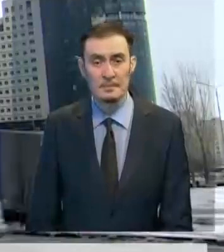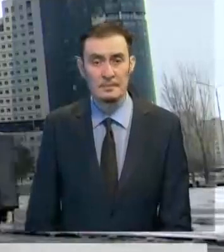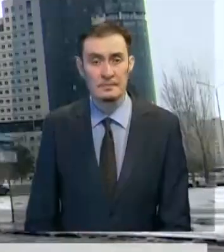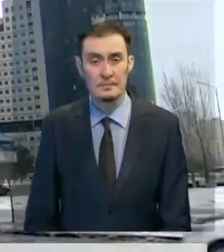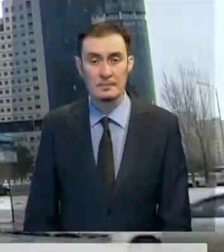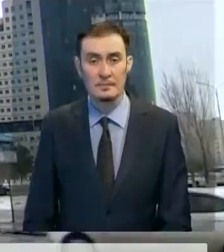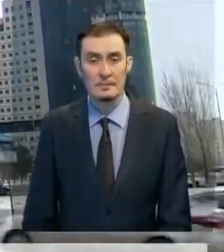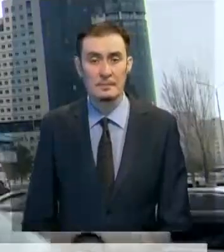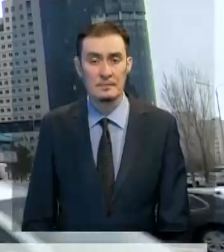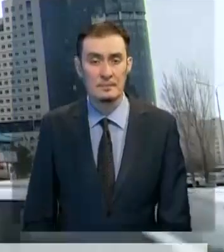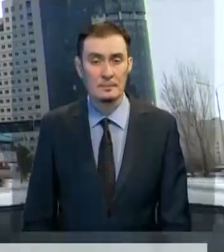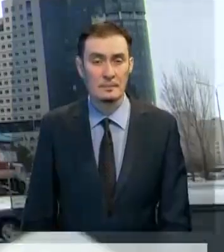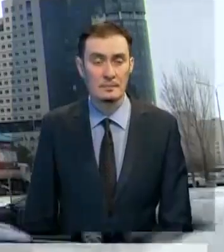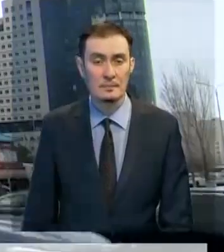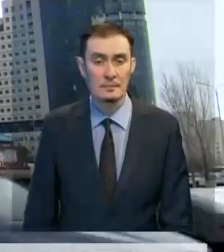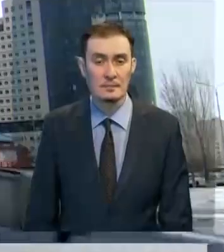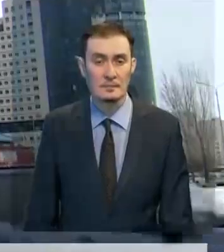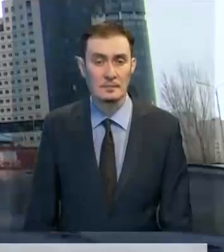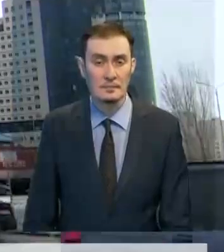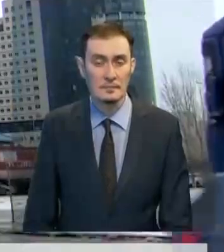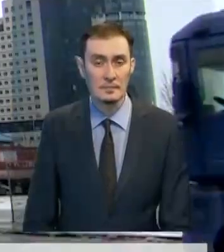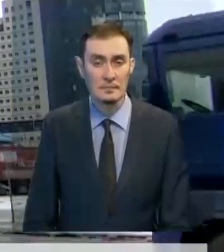ладья фк арлан боёв хабар 24